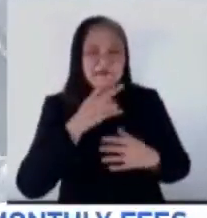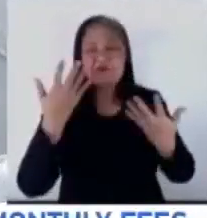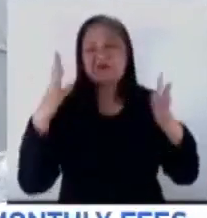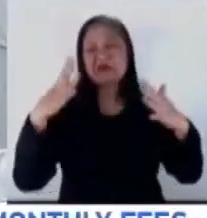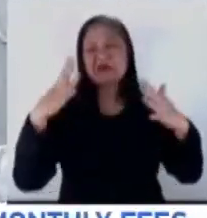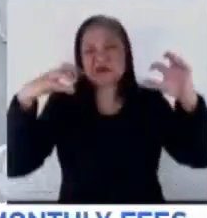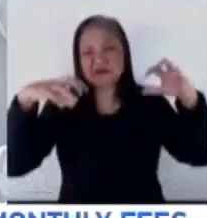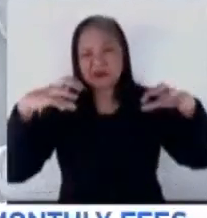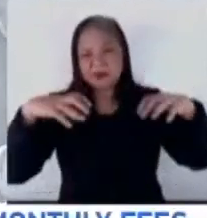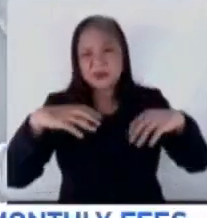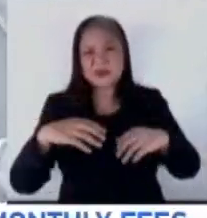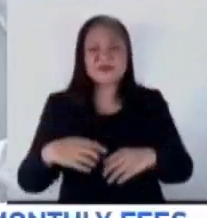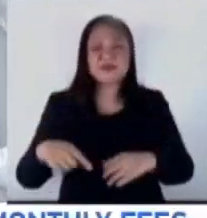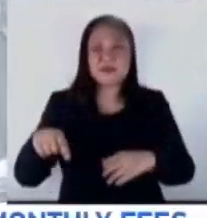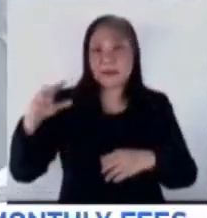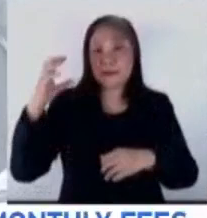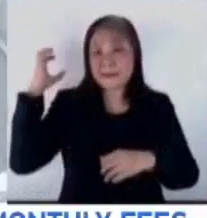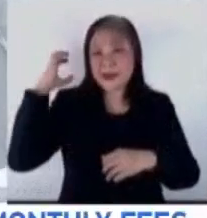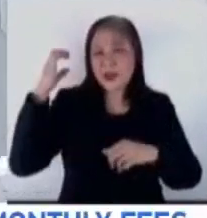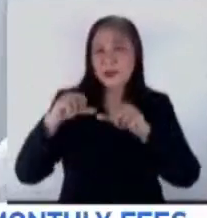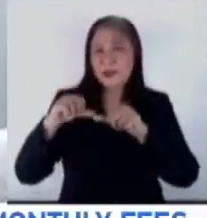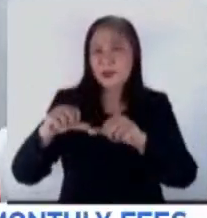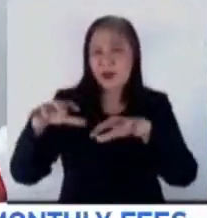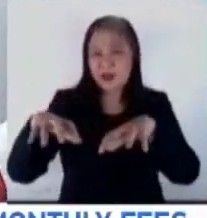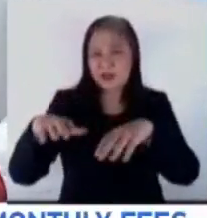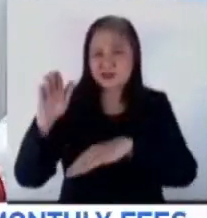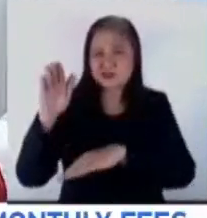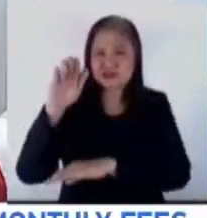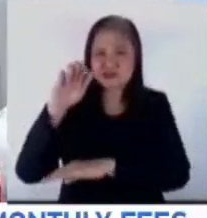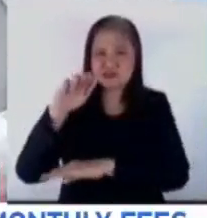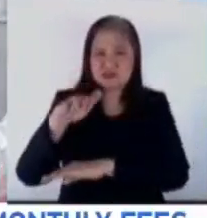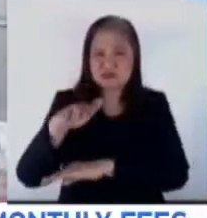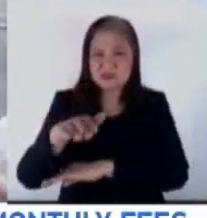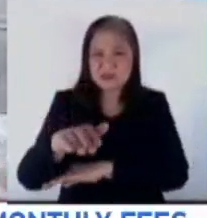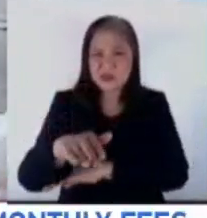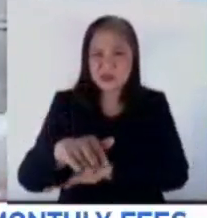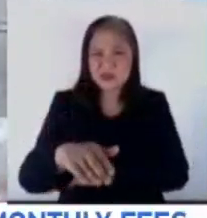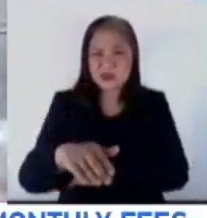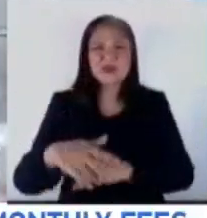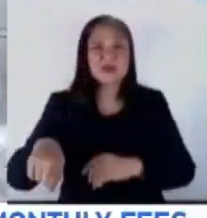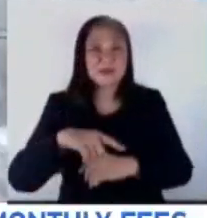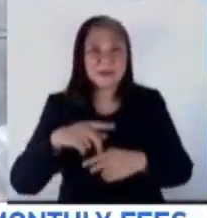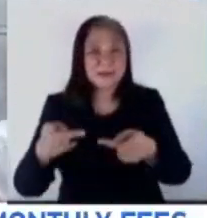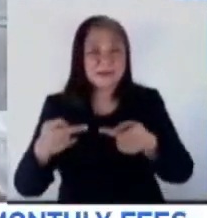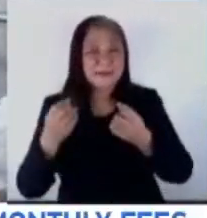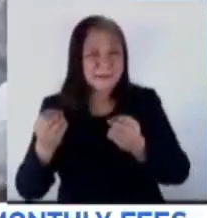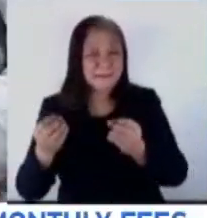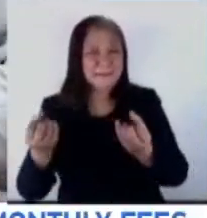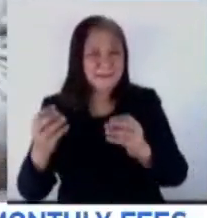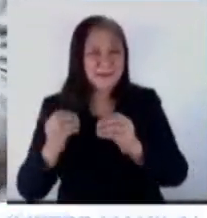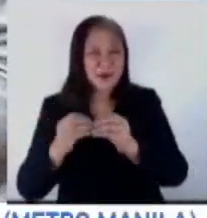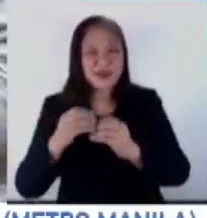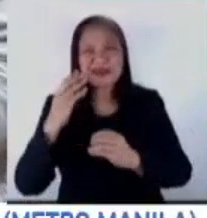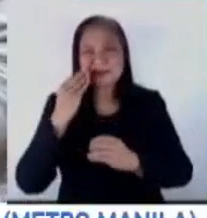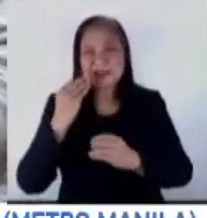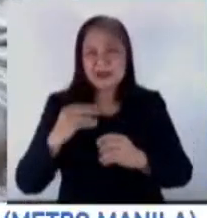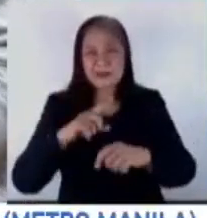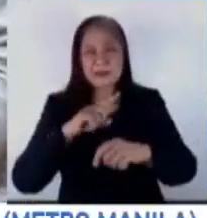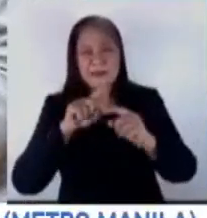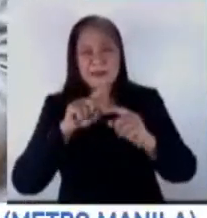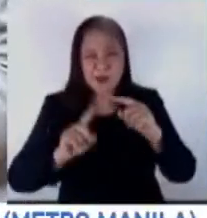sa Mindanao pagdating ng hapon. Mas maraming lugar ang makakaranas ng mga malalakas o intense thunderstorm. Kaya mga kapuso,